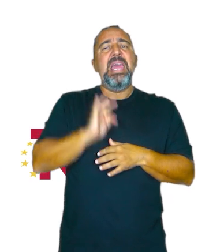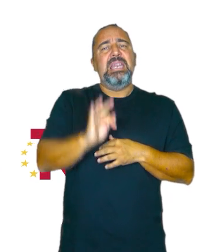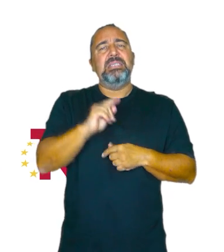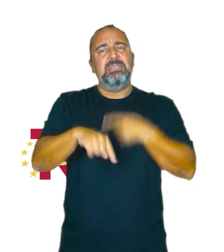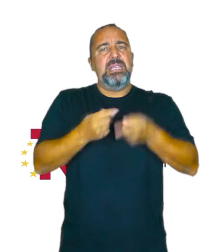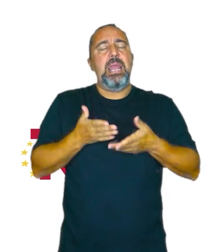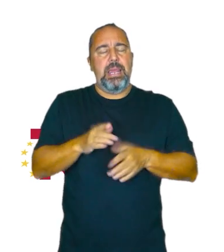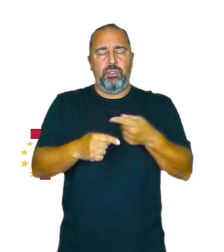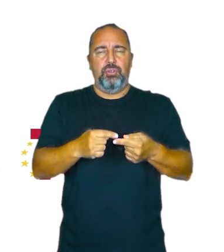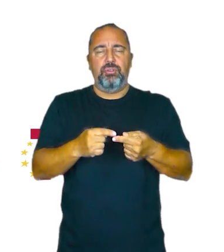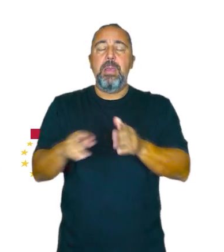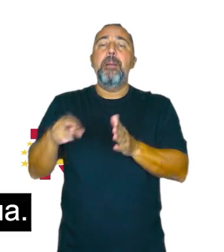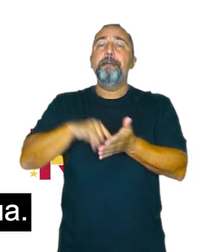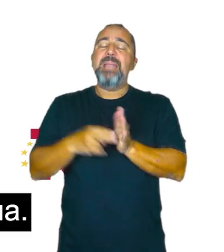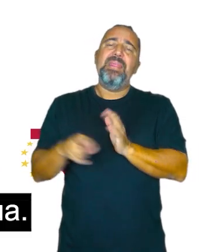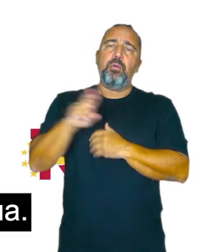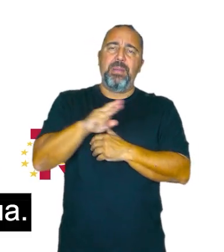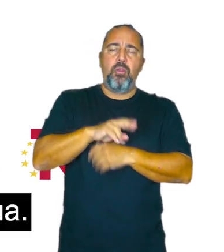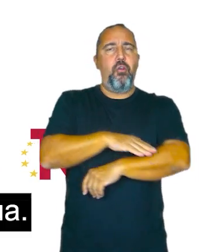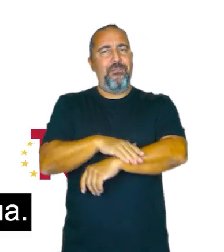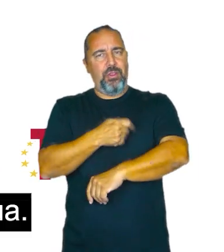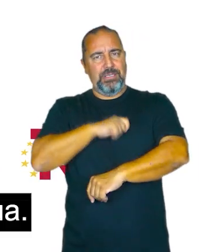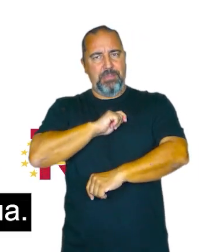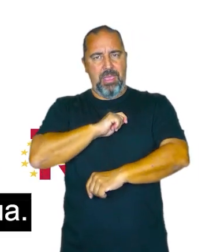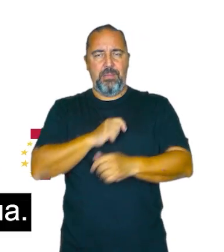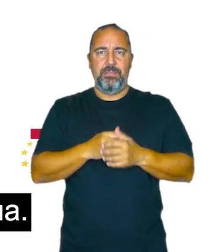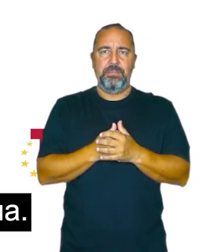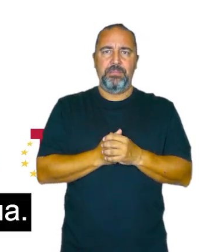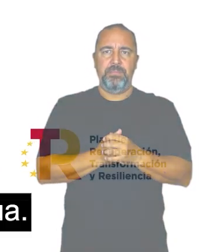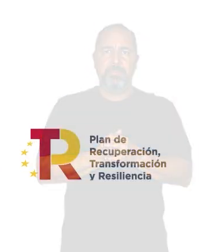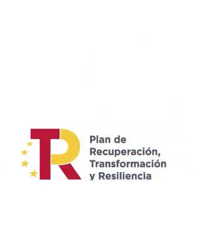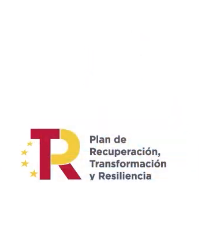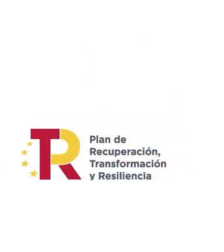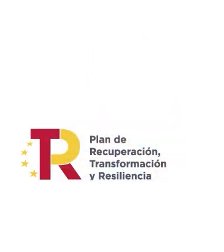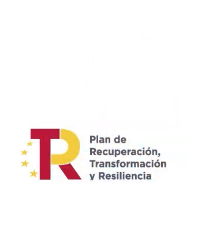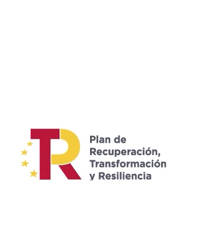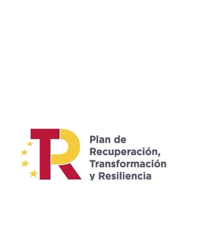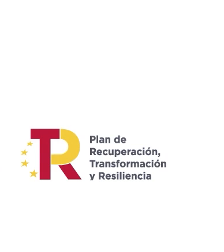finantzatua. Next Generation. Berreskuratze plana. Espainiako gobernua.